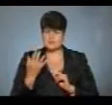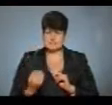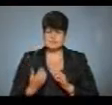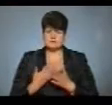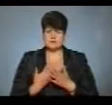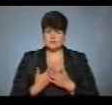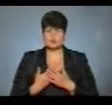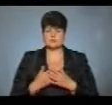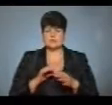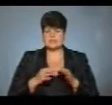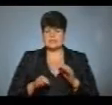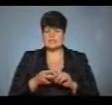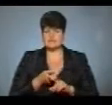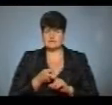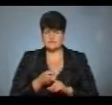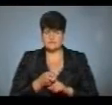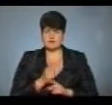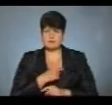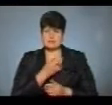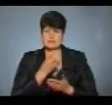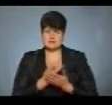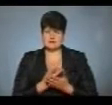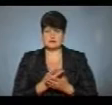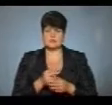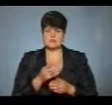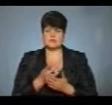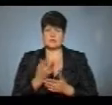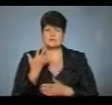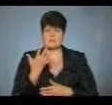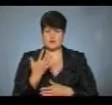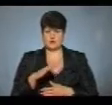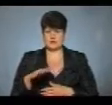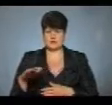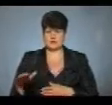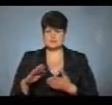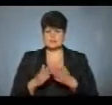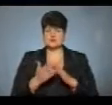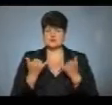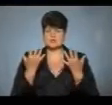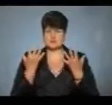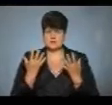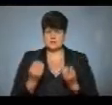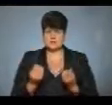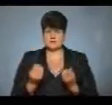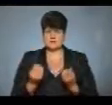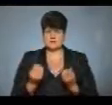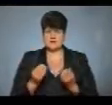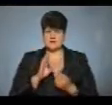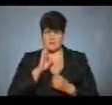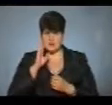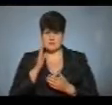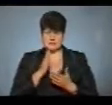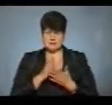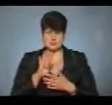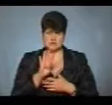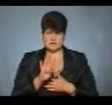кишкової інфекції до медзакладу госпіталізували 5 дітей. Станом на сьогоднішній день вранці є